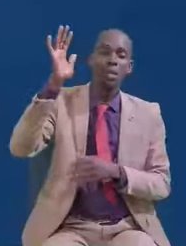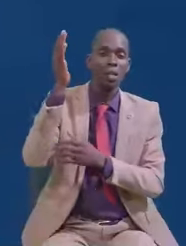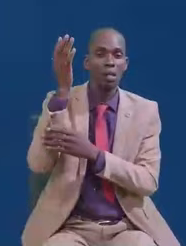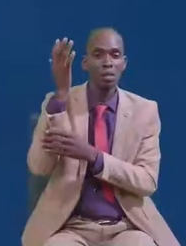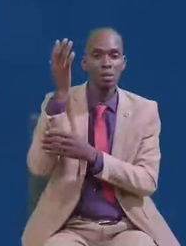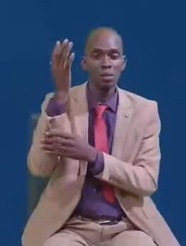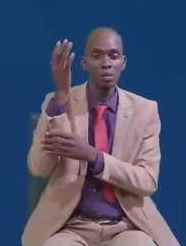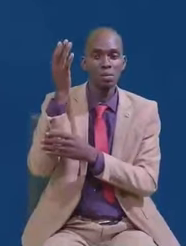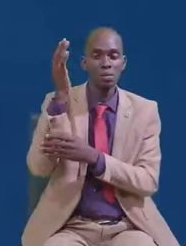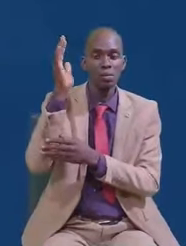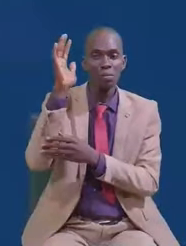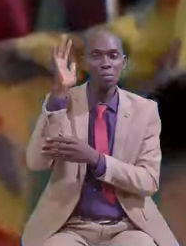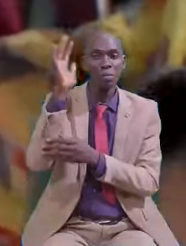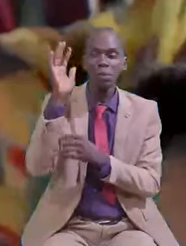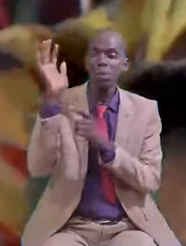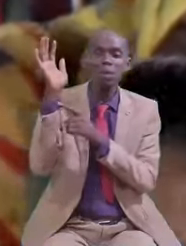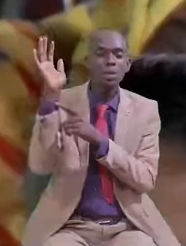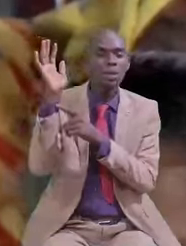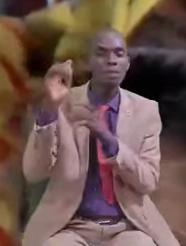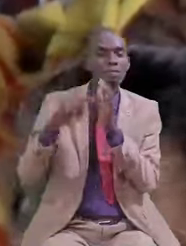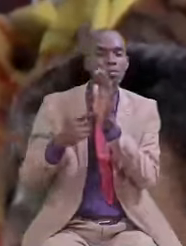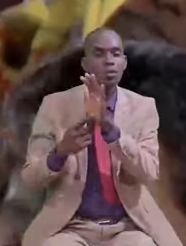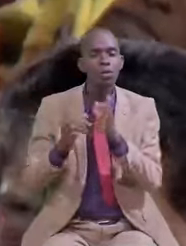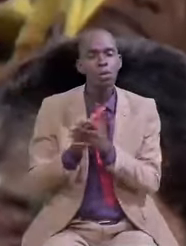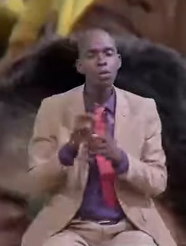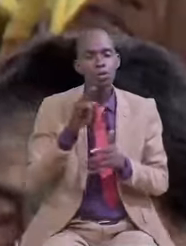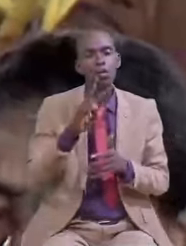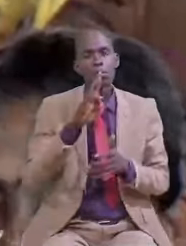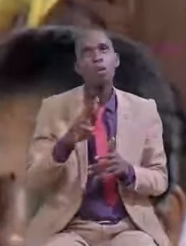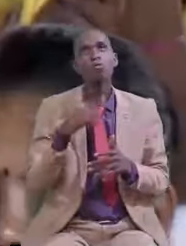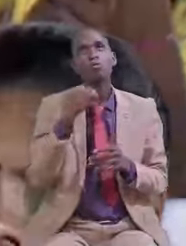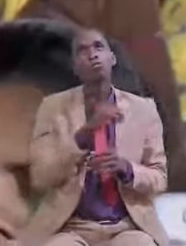Tu dis au Seigneur, en levant ta main,